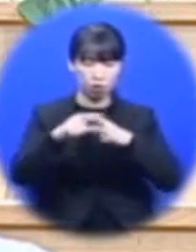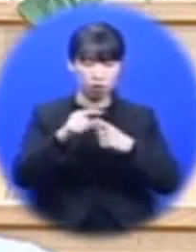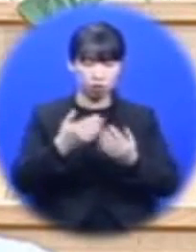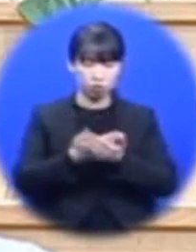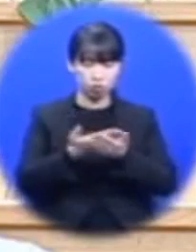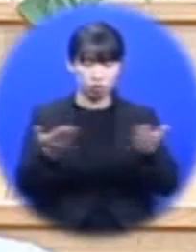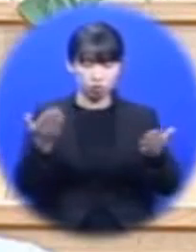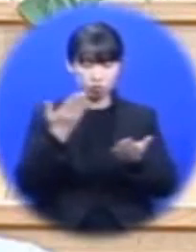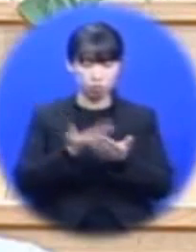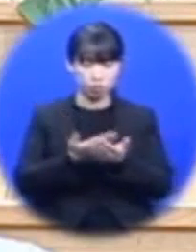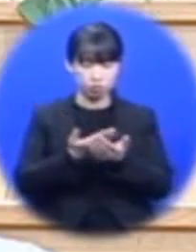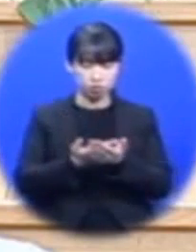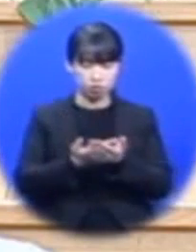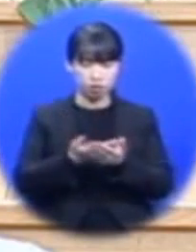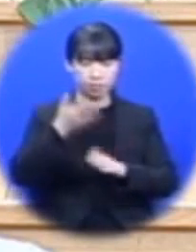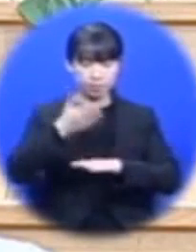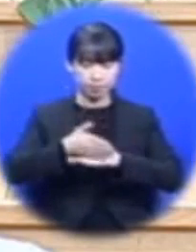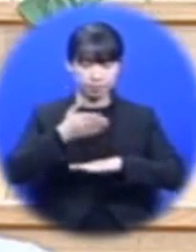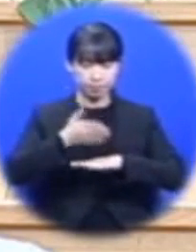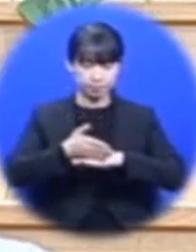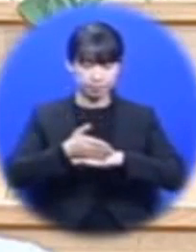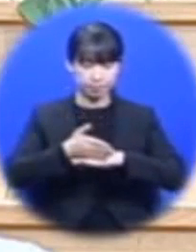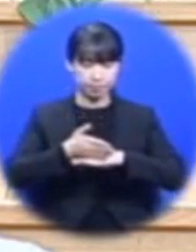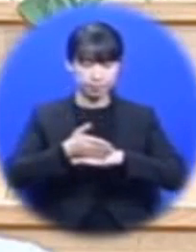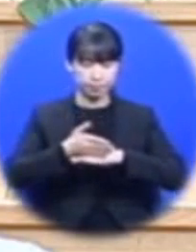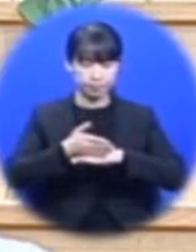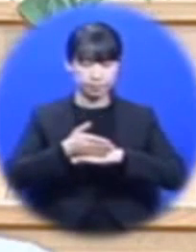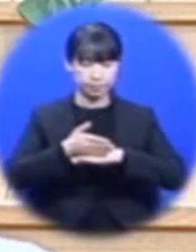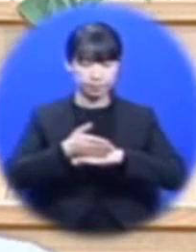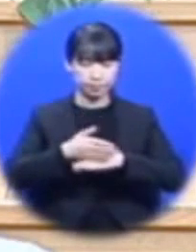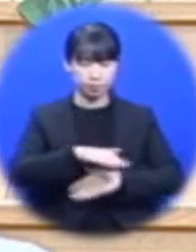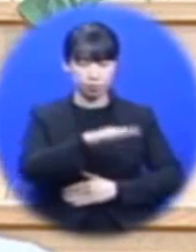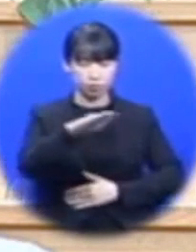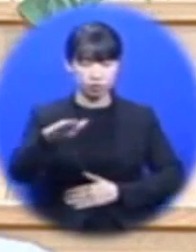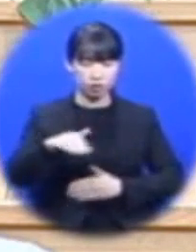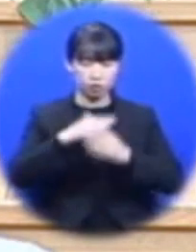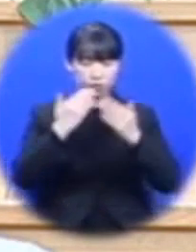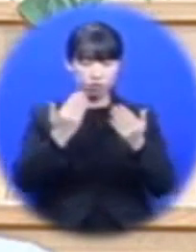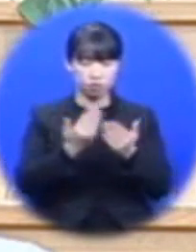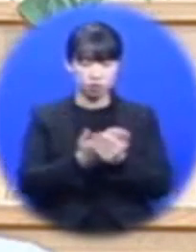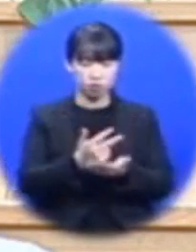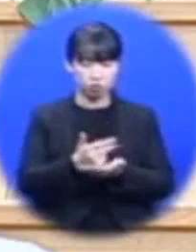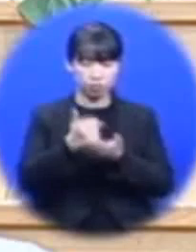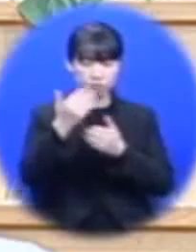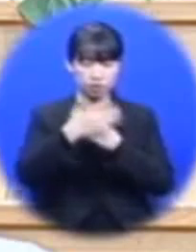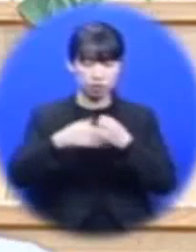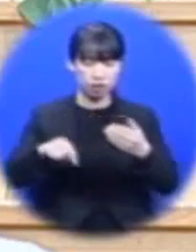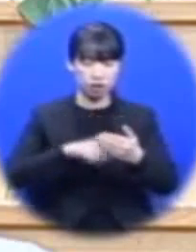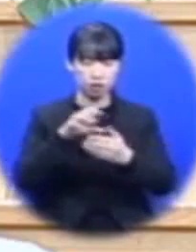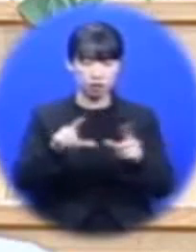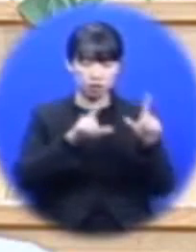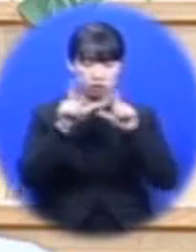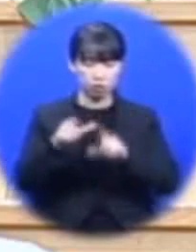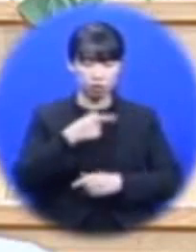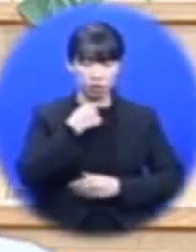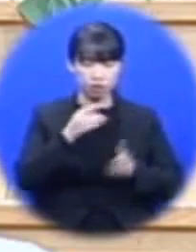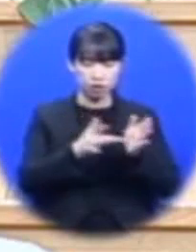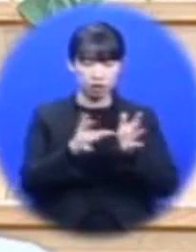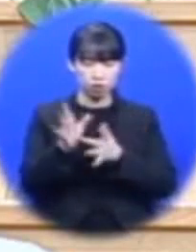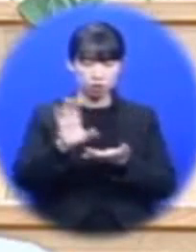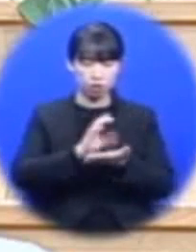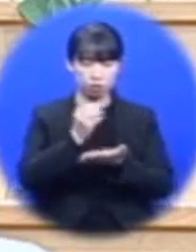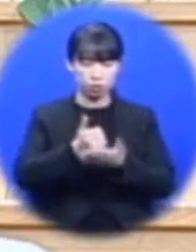주소서 주님 감사합니다 우리가 온전히 주님의 은혜 안에 살기를 원하오며 예수 그리스도 이름으로